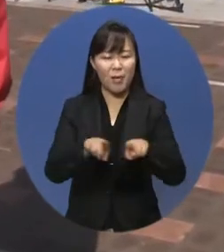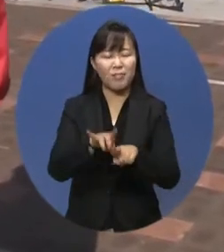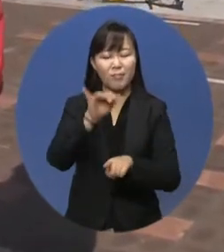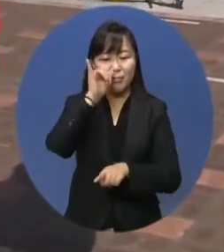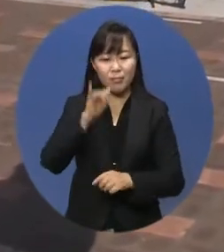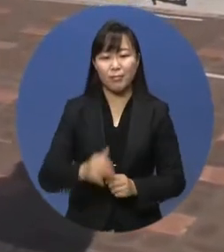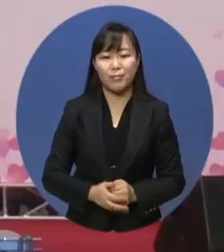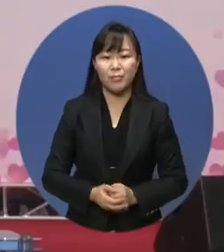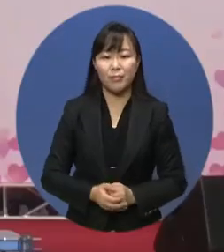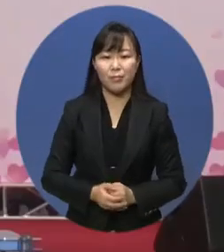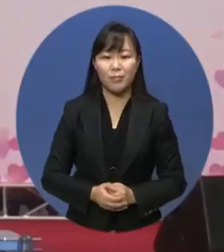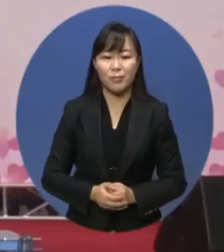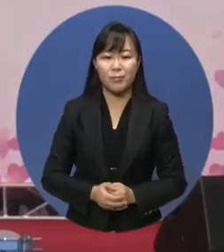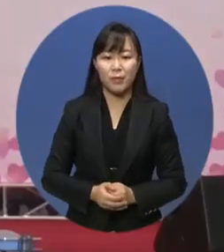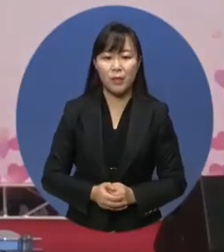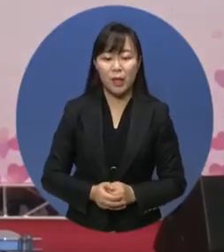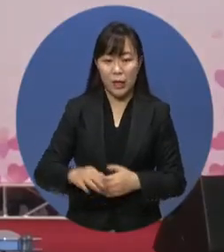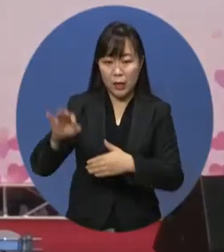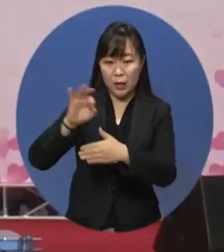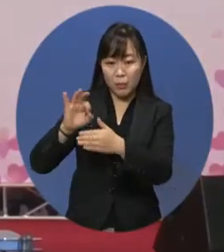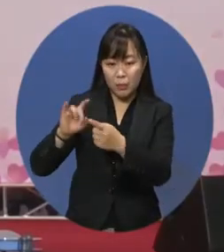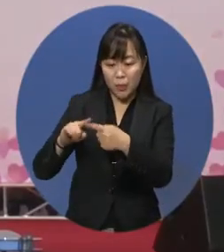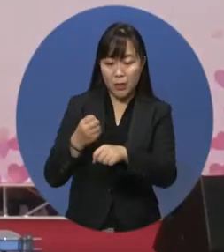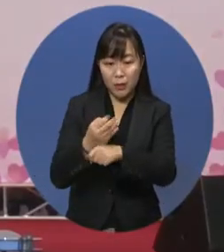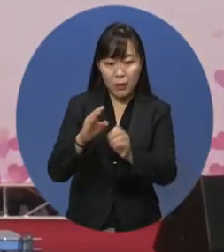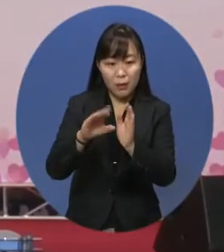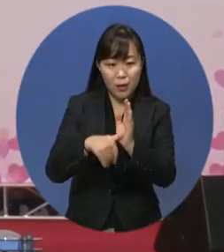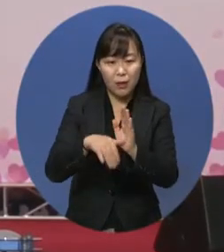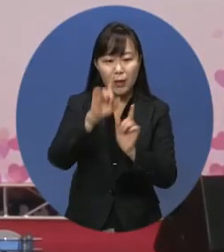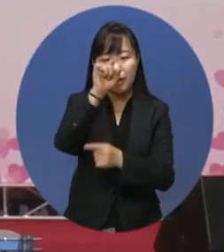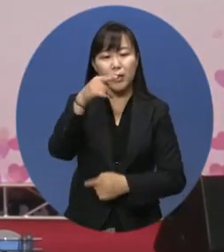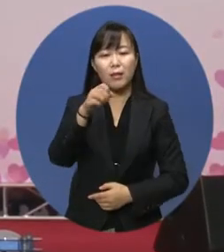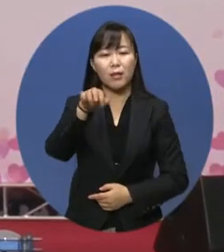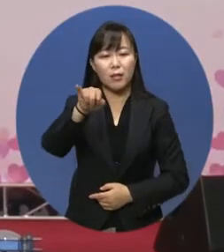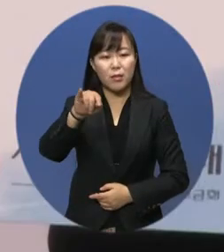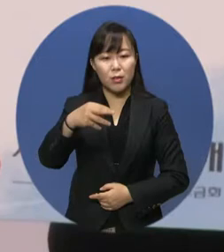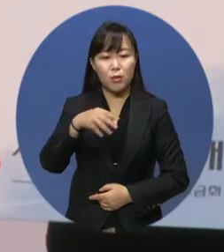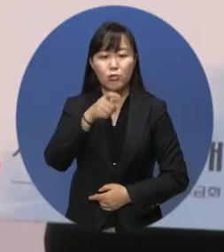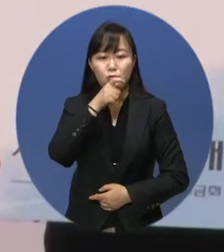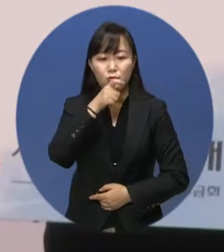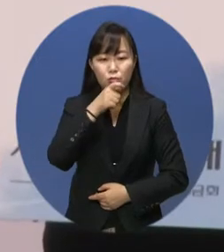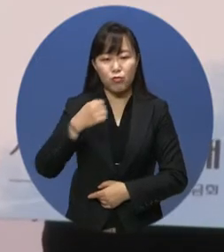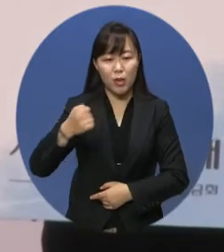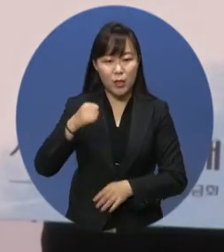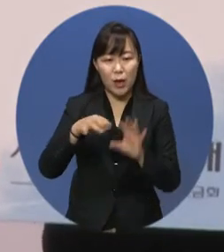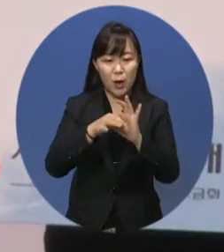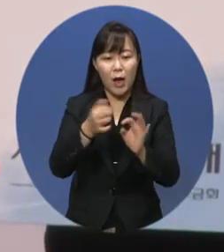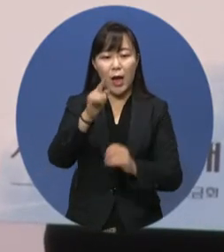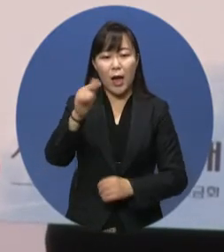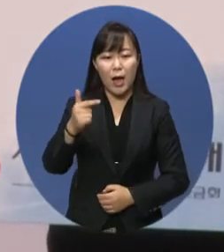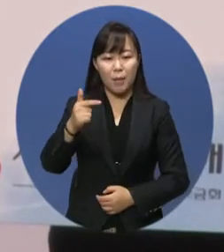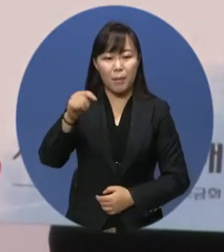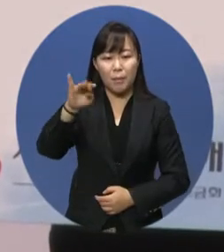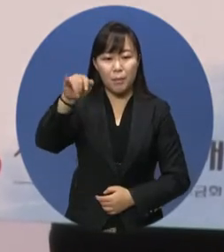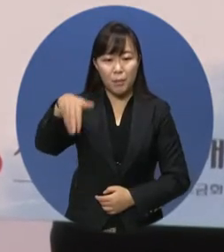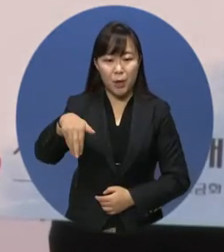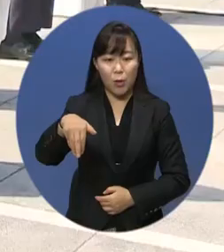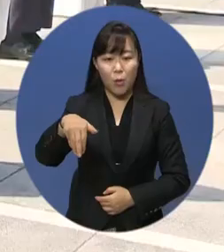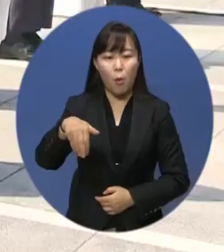진행됐습니다. 기부금 전달식에는 이승철 한국수력원자력 한빛원자력본부장이 1억